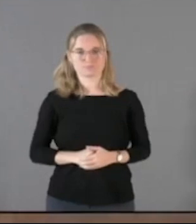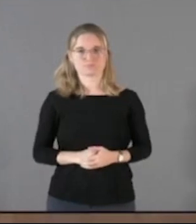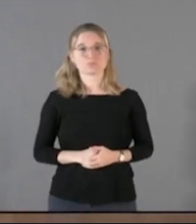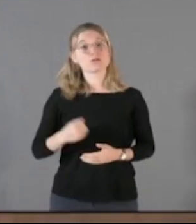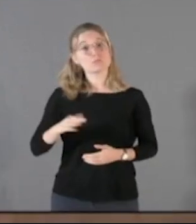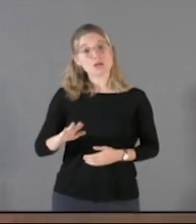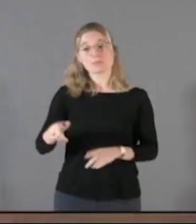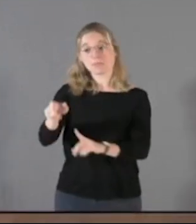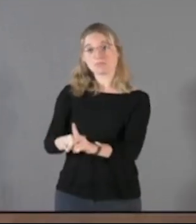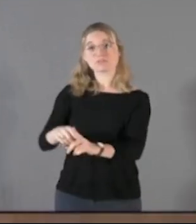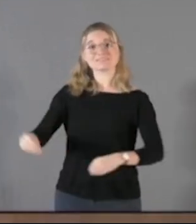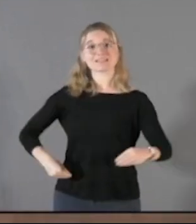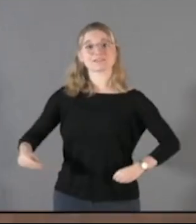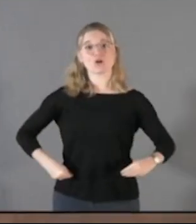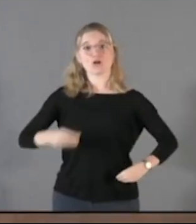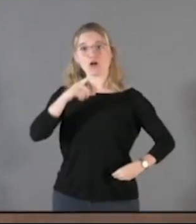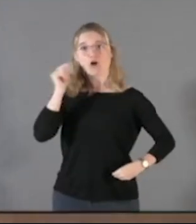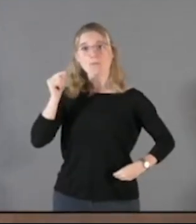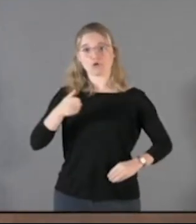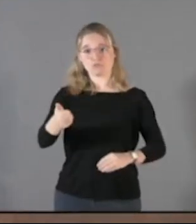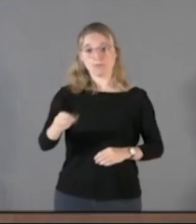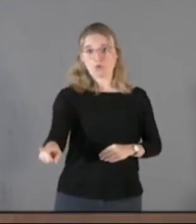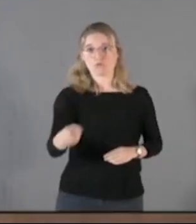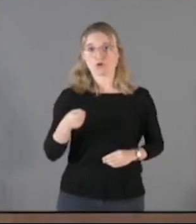été convoqué par l'inspection académique.